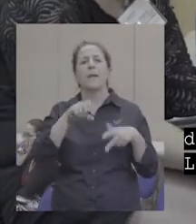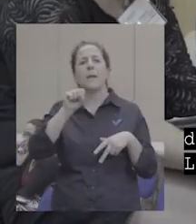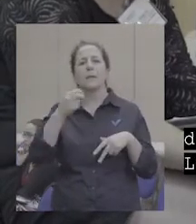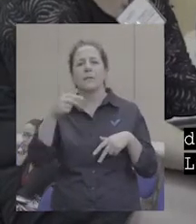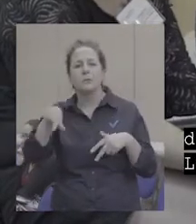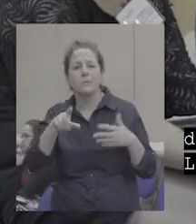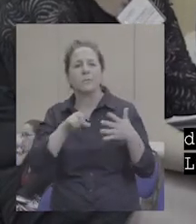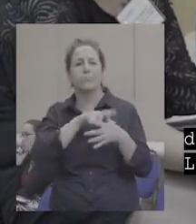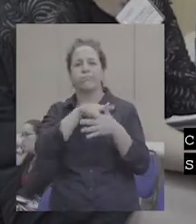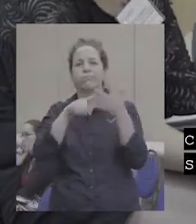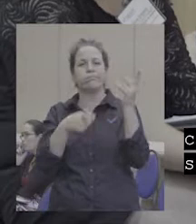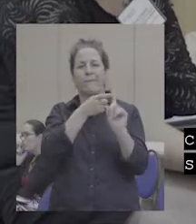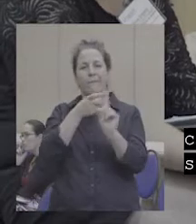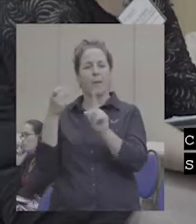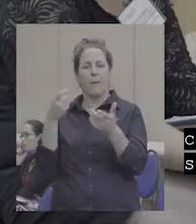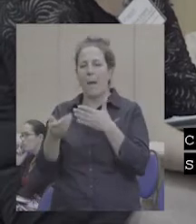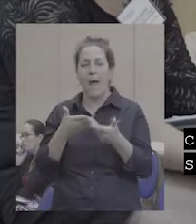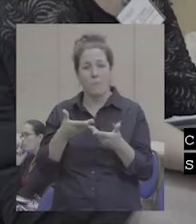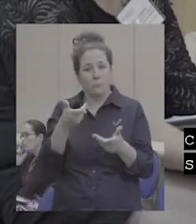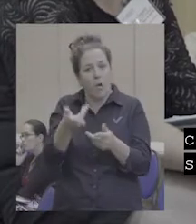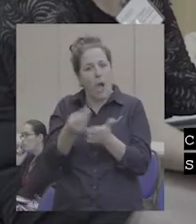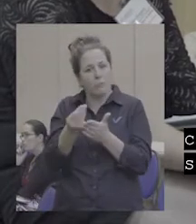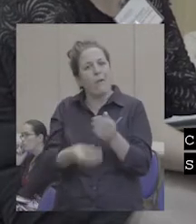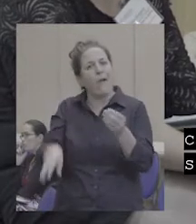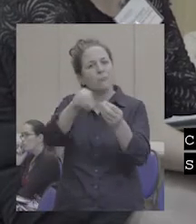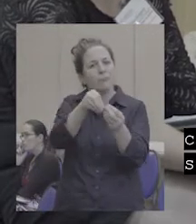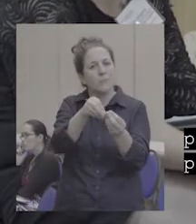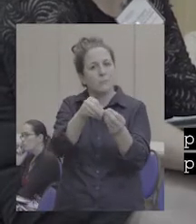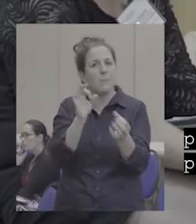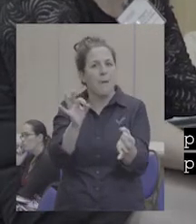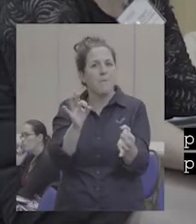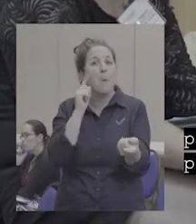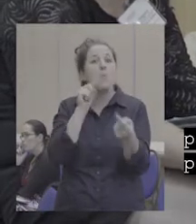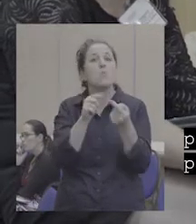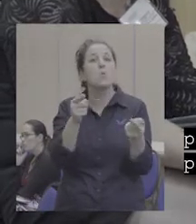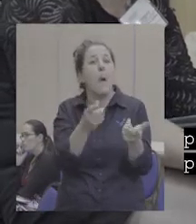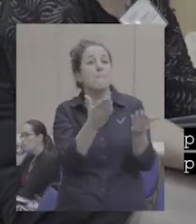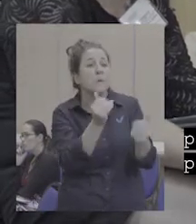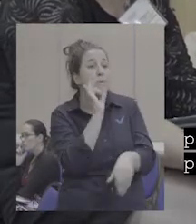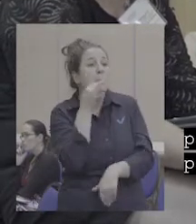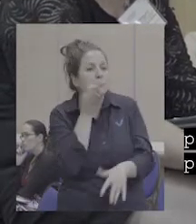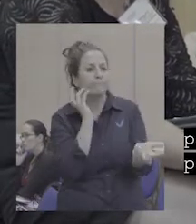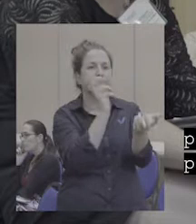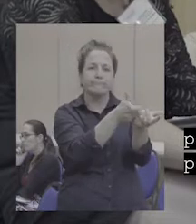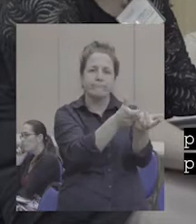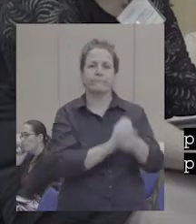SHQ, mais peu importe. La question pour moi, c'est de l'argent qui se rajoute pour répondre aux besoins particuliers.